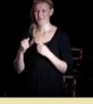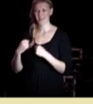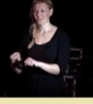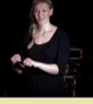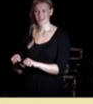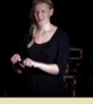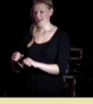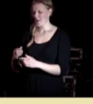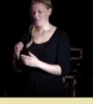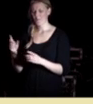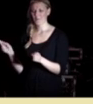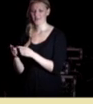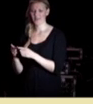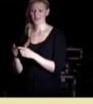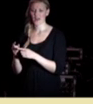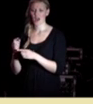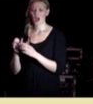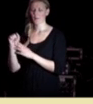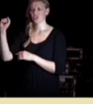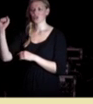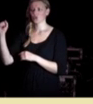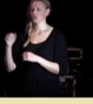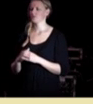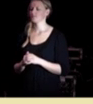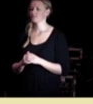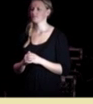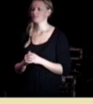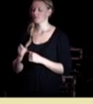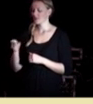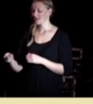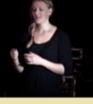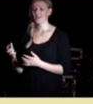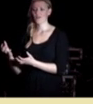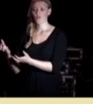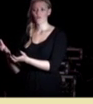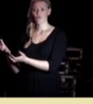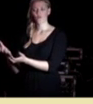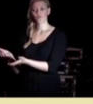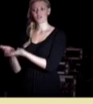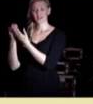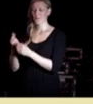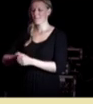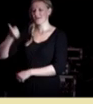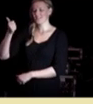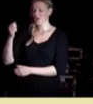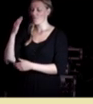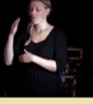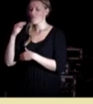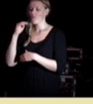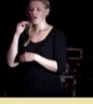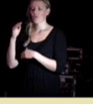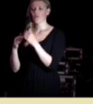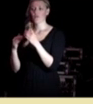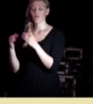engasjerte eller mindre ambisjøse enn de. Mennesker med psykisk lidelse og rus fortjener det aller, aller beste av